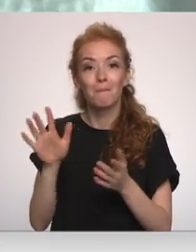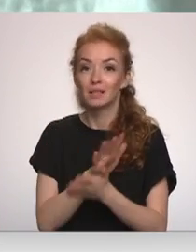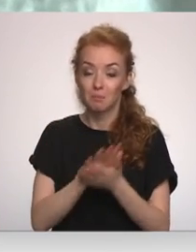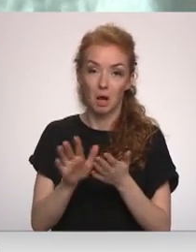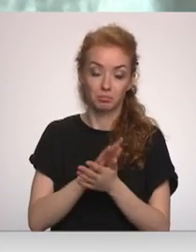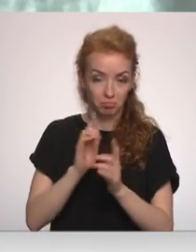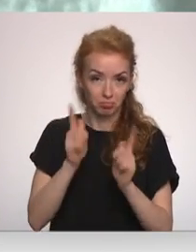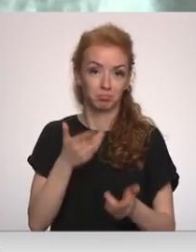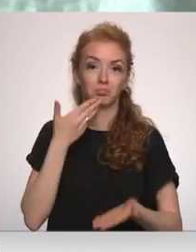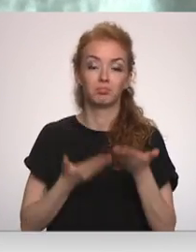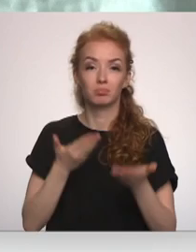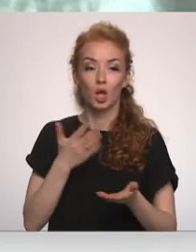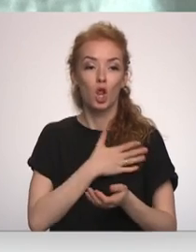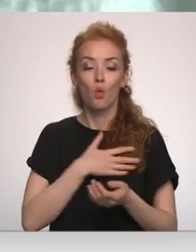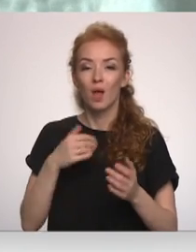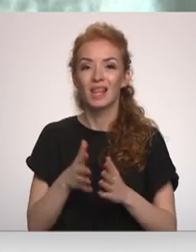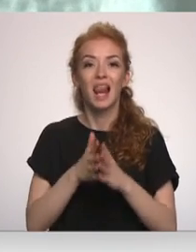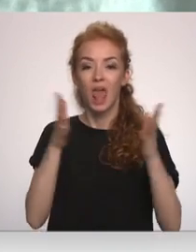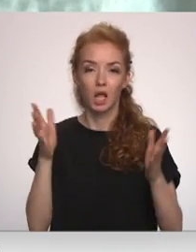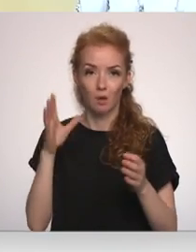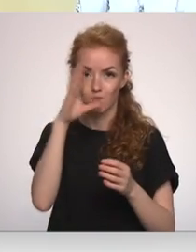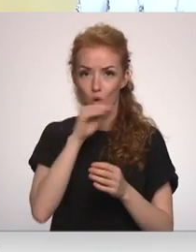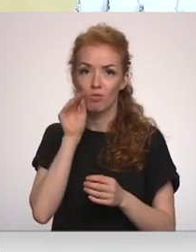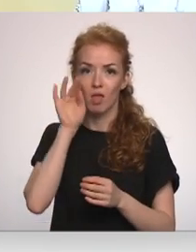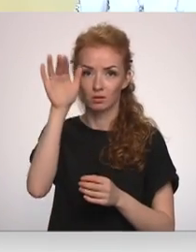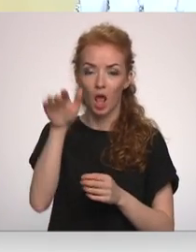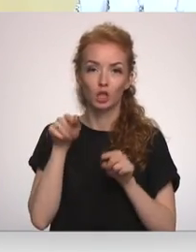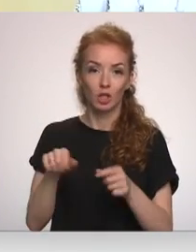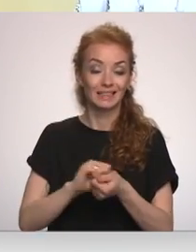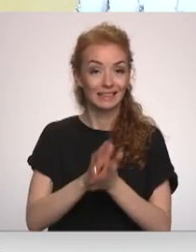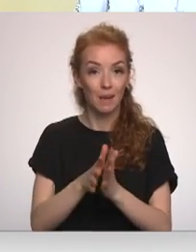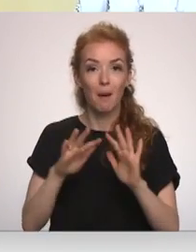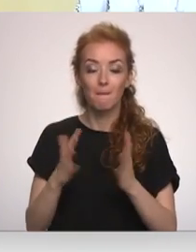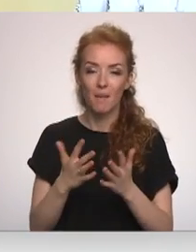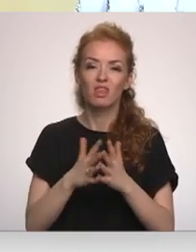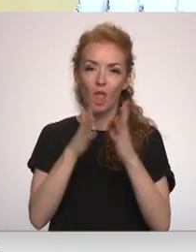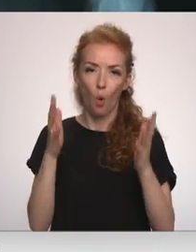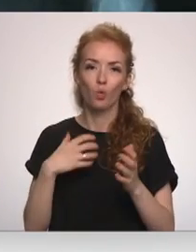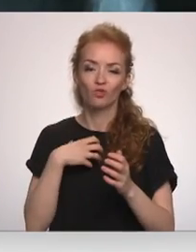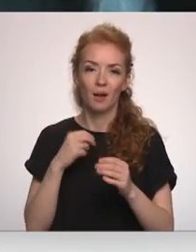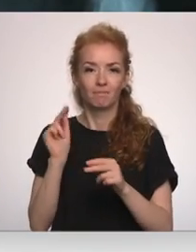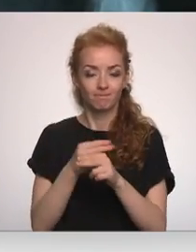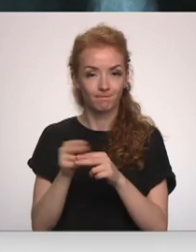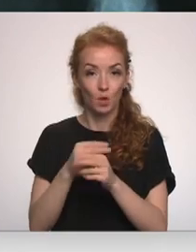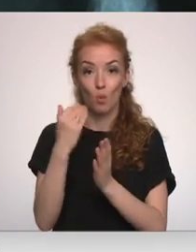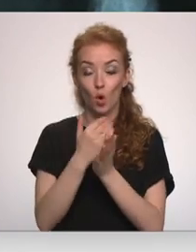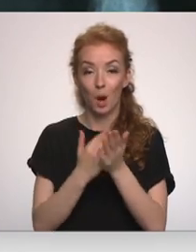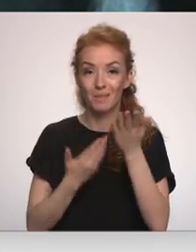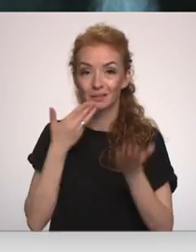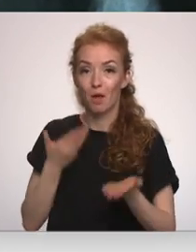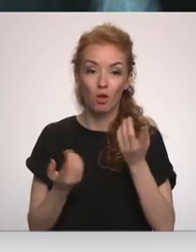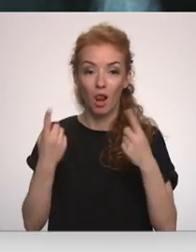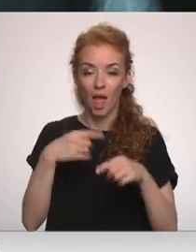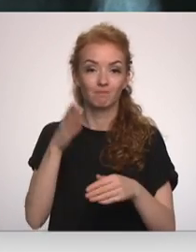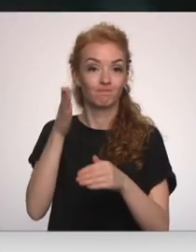bezmaksas. Man liekas, ļoti lielas potenciāli šai sistēmai, bet tur daudz kas vēl jāpielāgo. Programmatūras testēšanas laiks